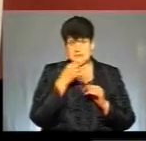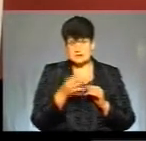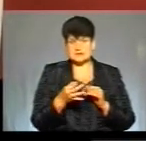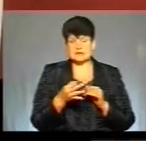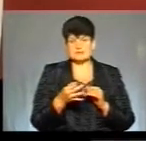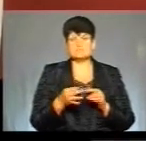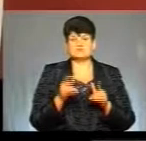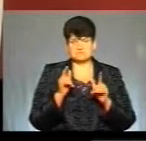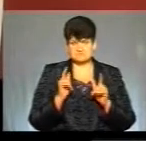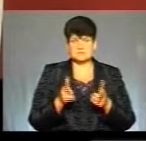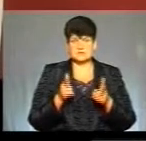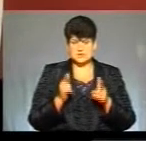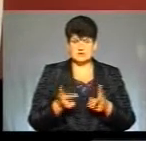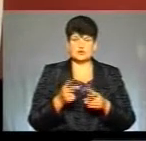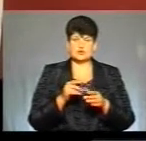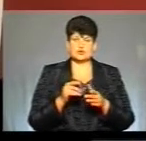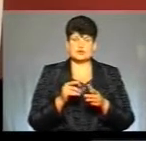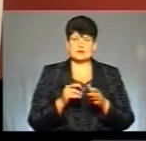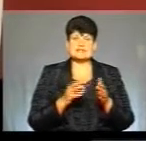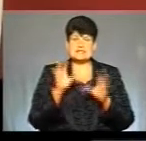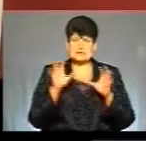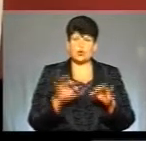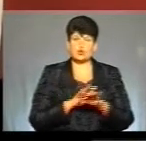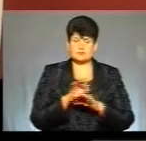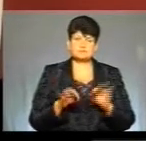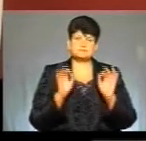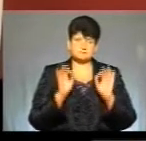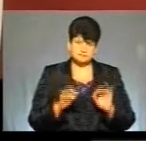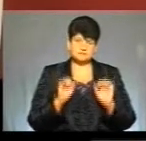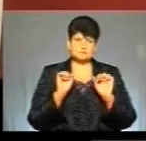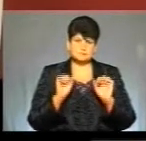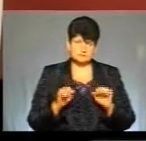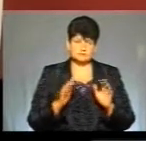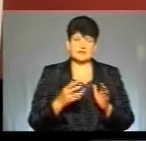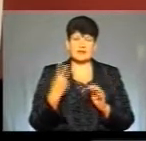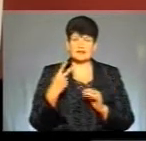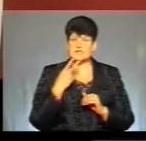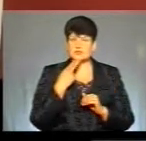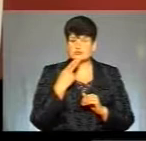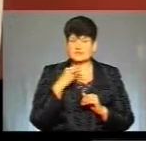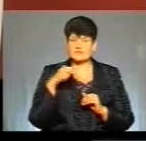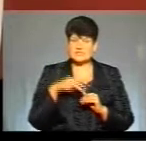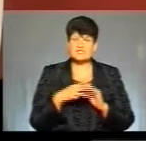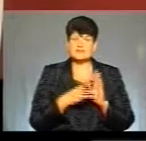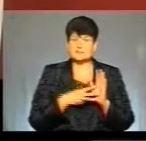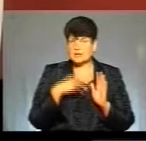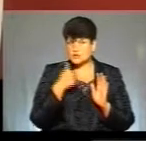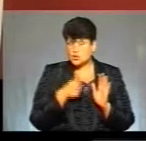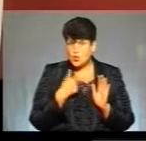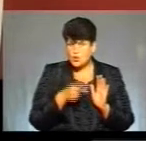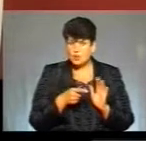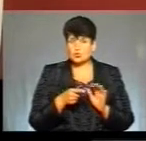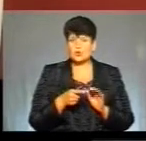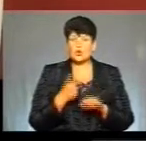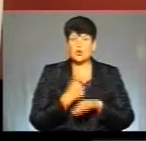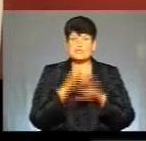конституційним проект, який передбачав негайне скасування імунітету народним депутатам, а 20 червня вже 2018 року